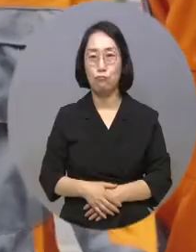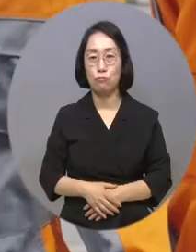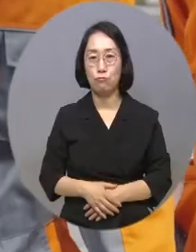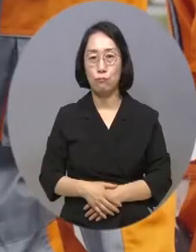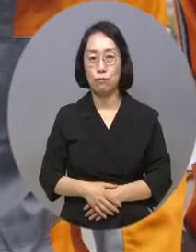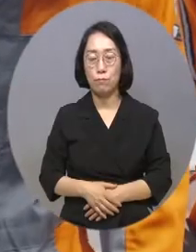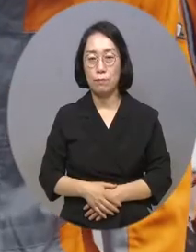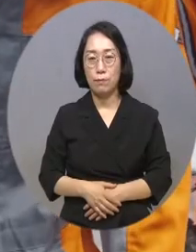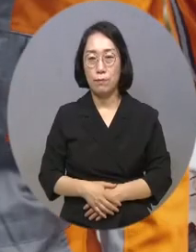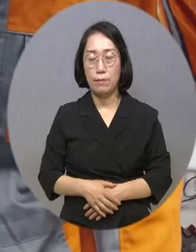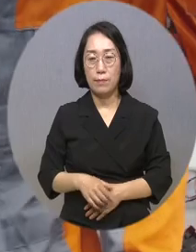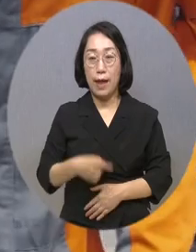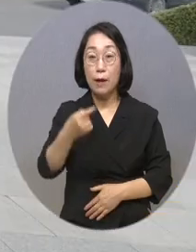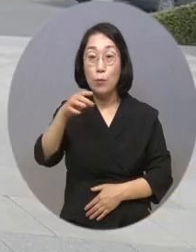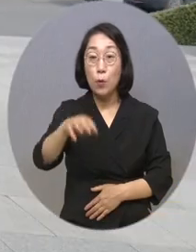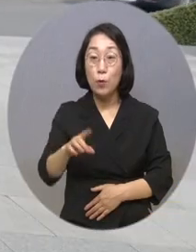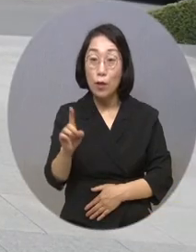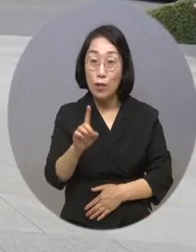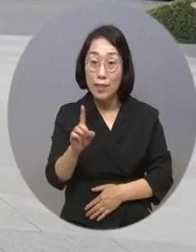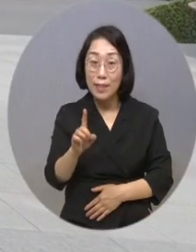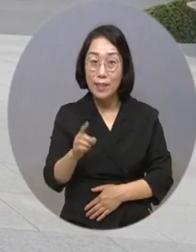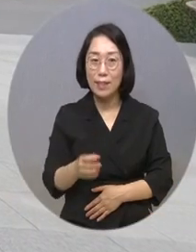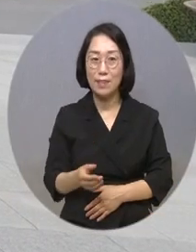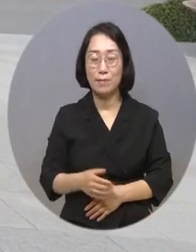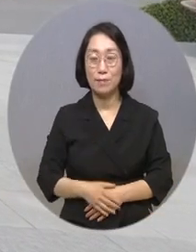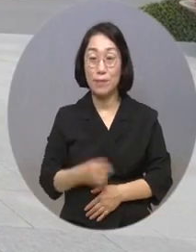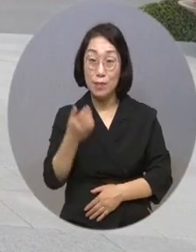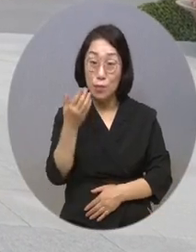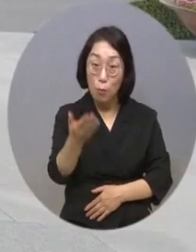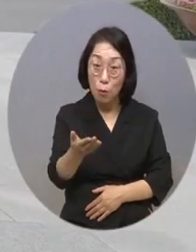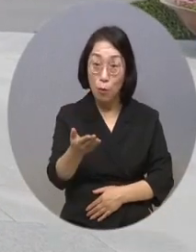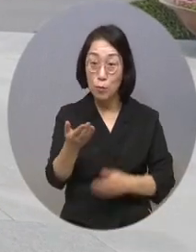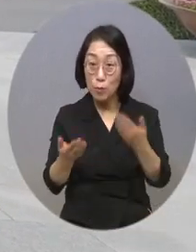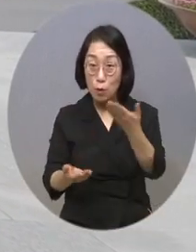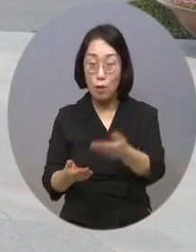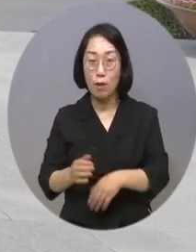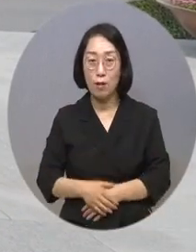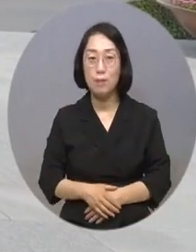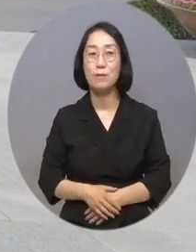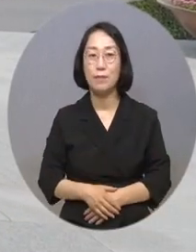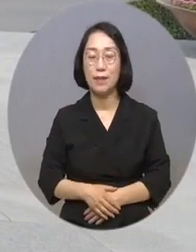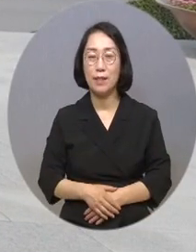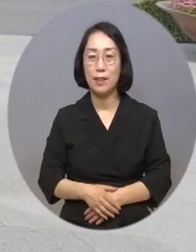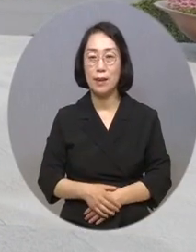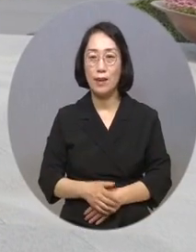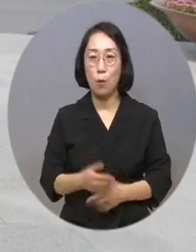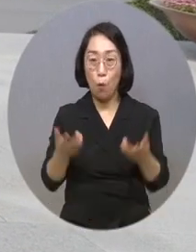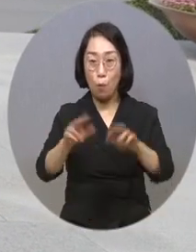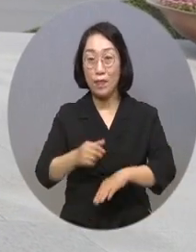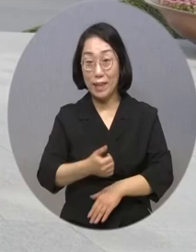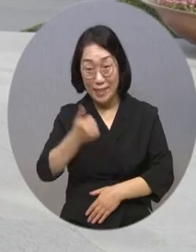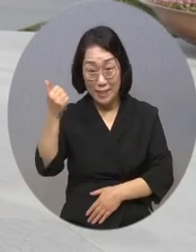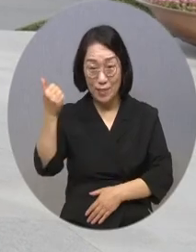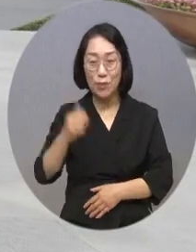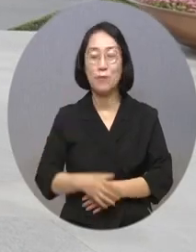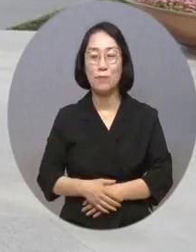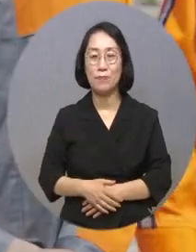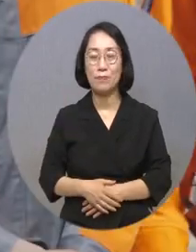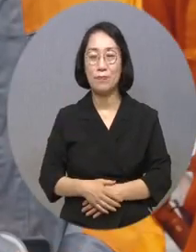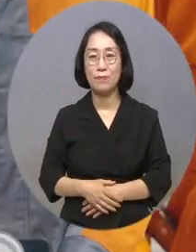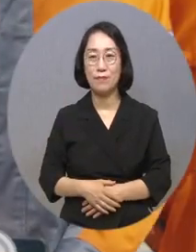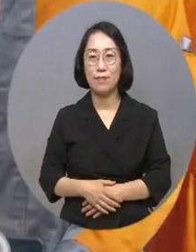낚시공원. 제가 이렇게 다음은 어디로 가야 너가 뭐라고 그래? 여쭤보면 낚시공원으로 가시죠 하고 넘어가면 돼. 오케이 그럼 넘어가 할게요.